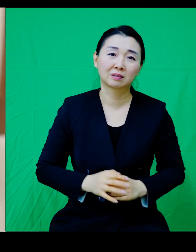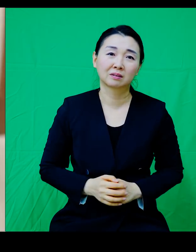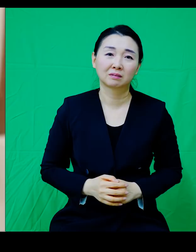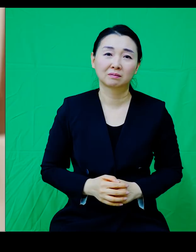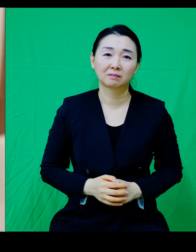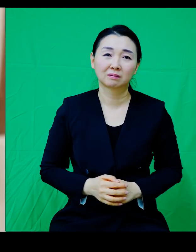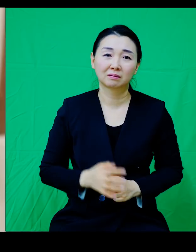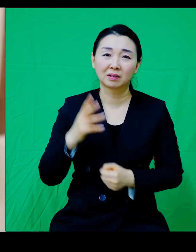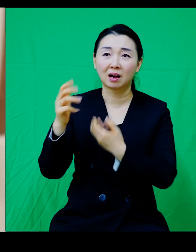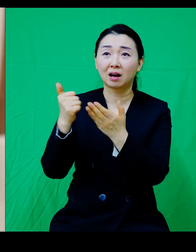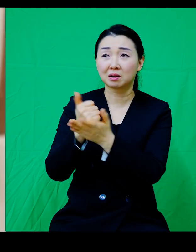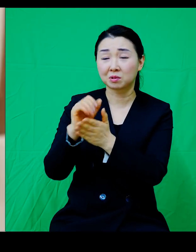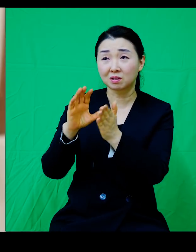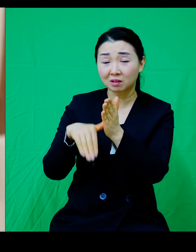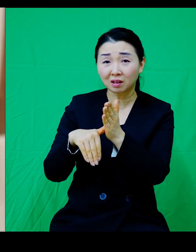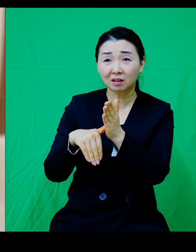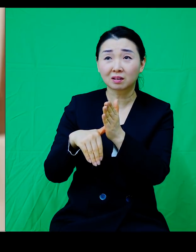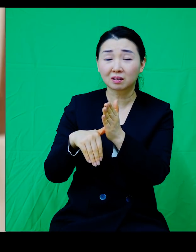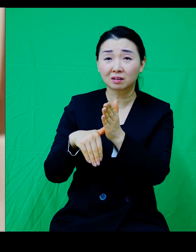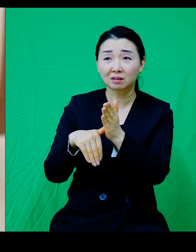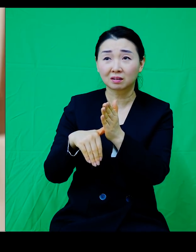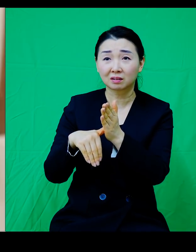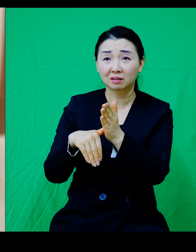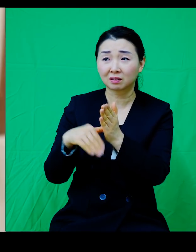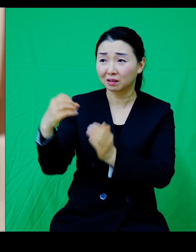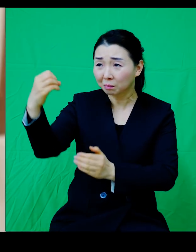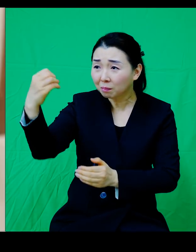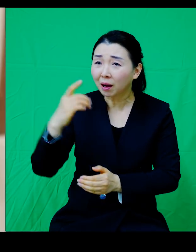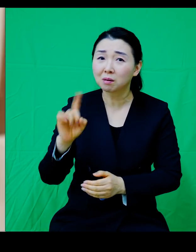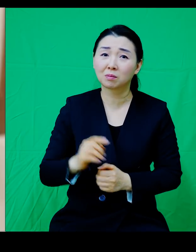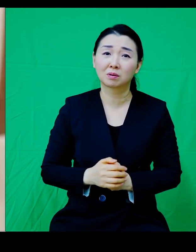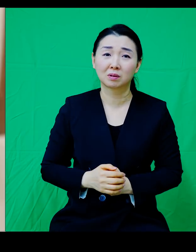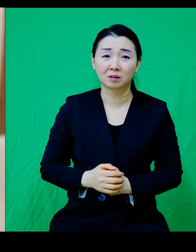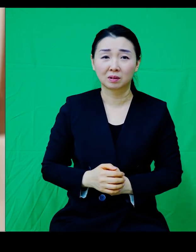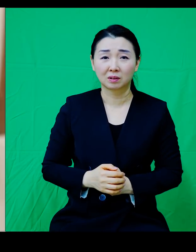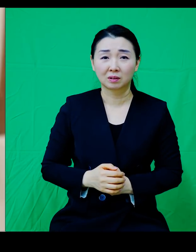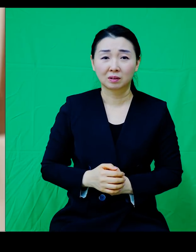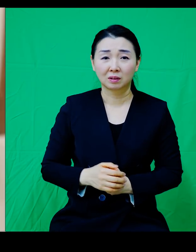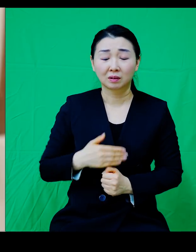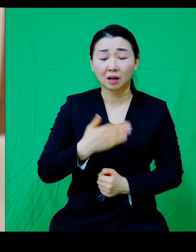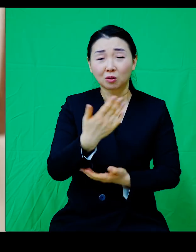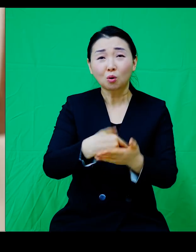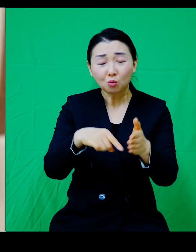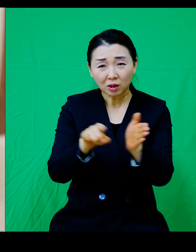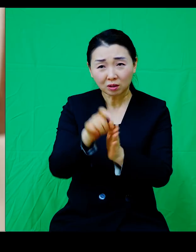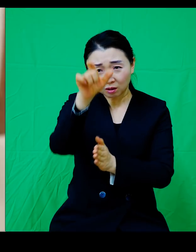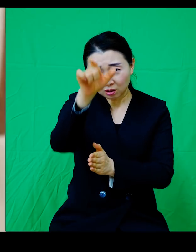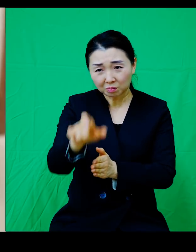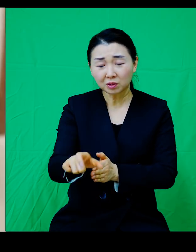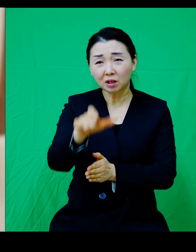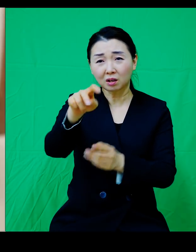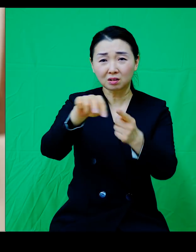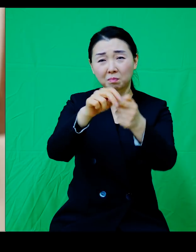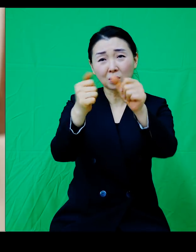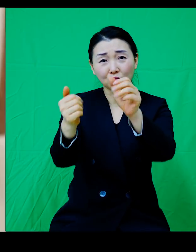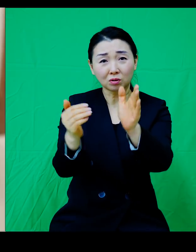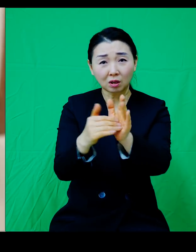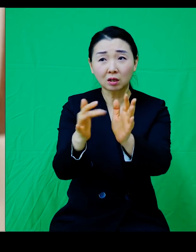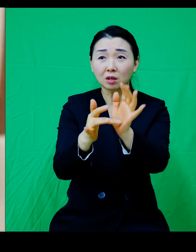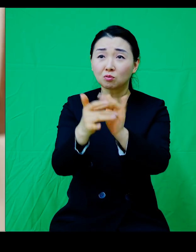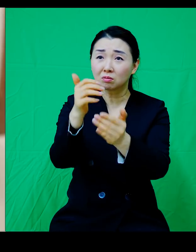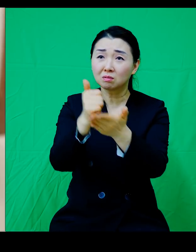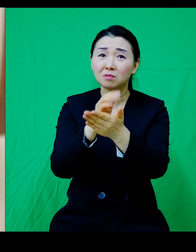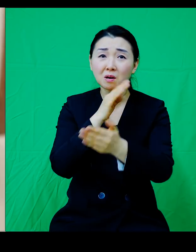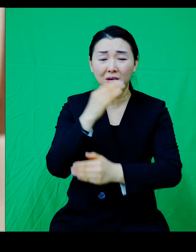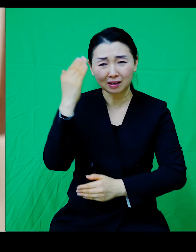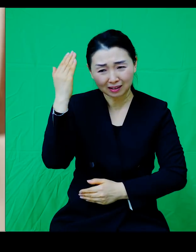하나님이 그때 내가 너를 위해 십자가에서 죽었지 않았니? 나는 정말 예수님